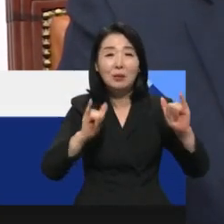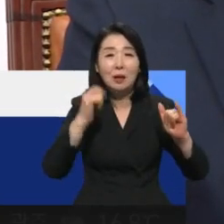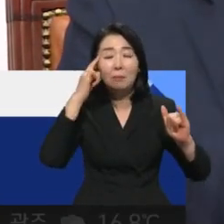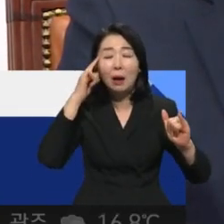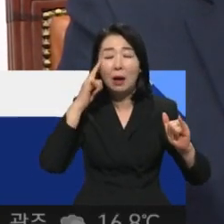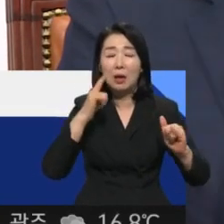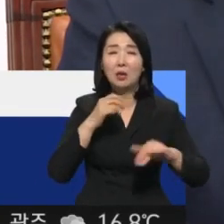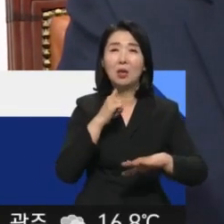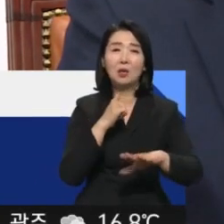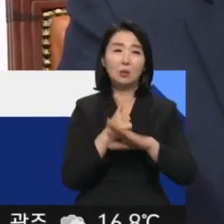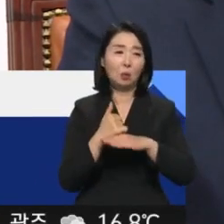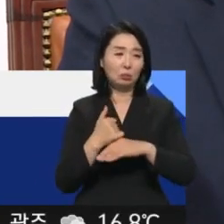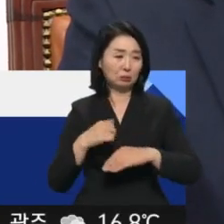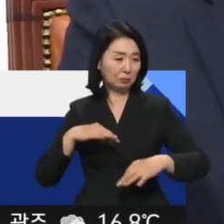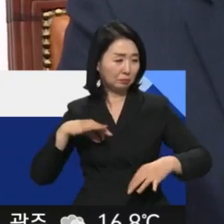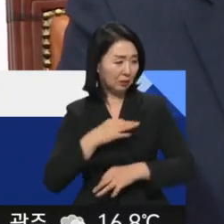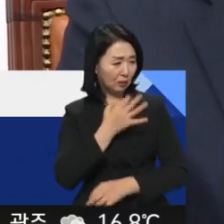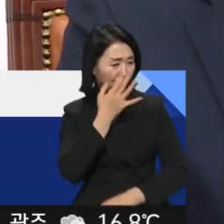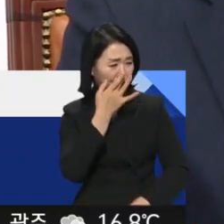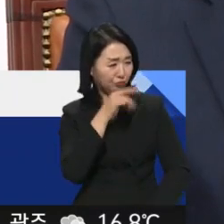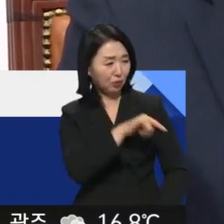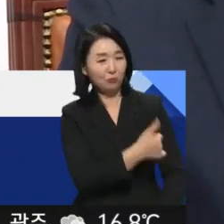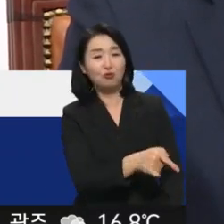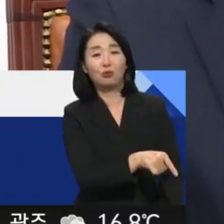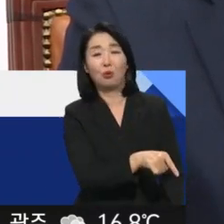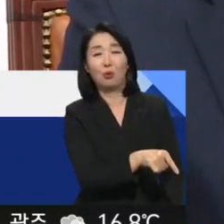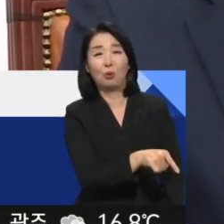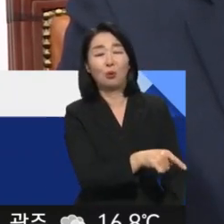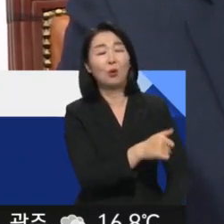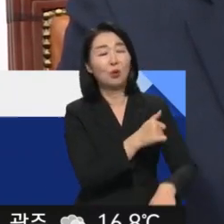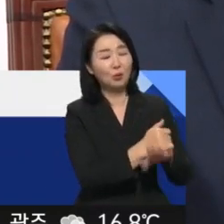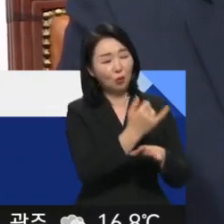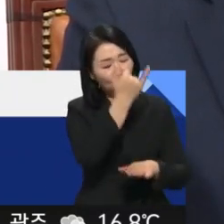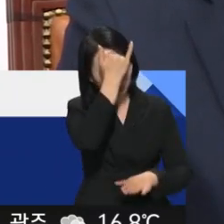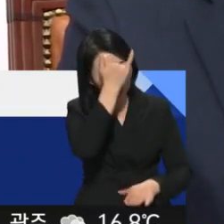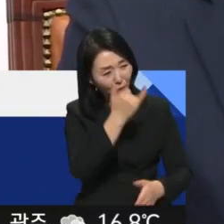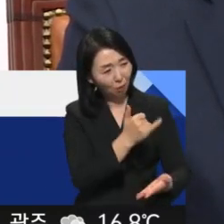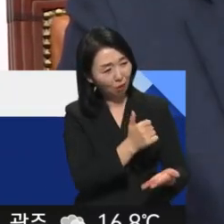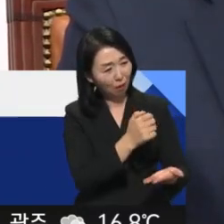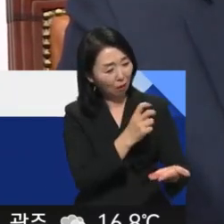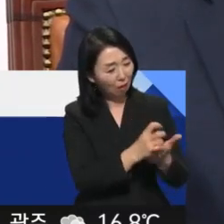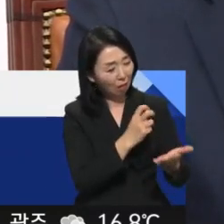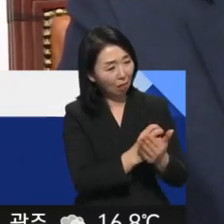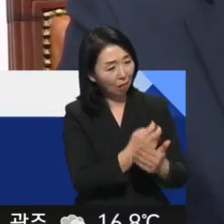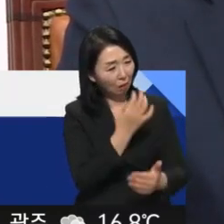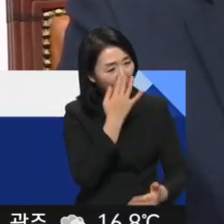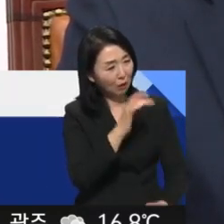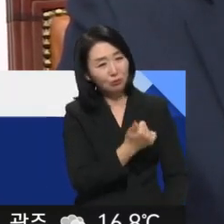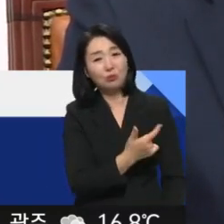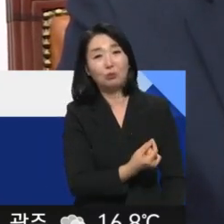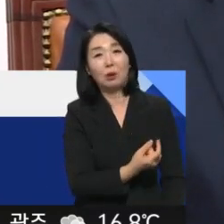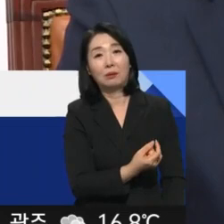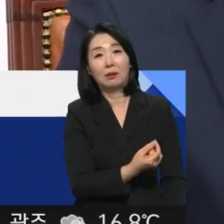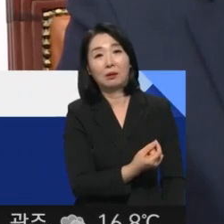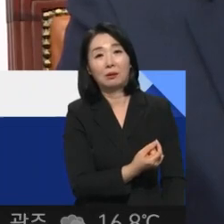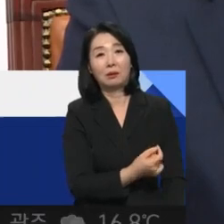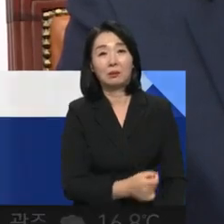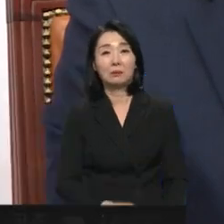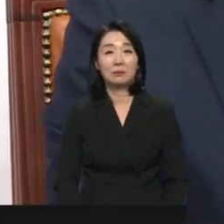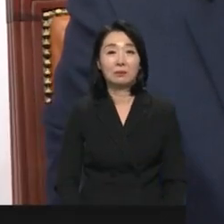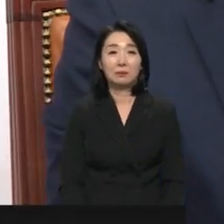비리에 둔감한 민주당 저변의 심각한 도덕불감증을 여실히 느끼게 할